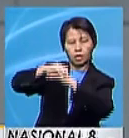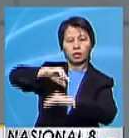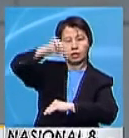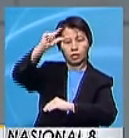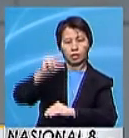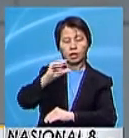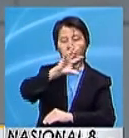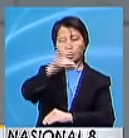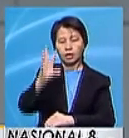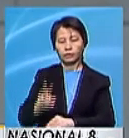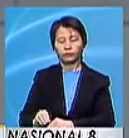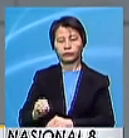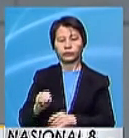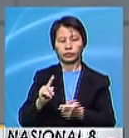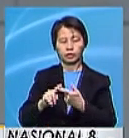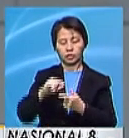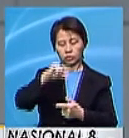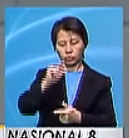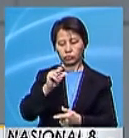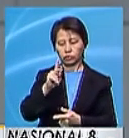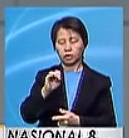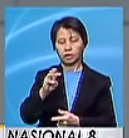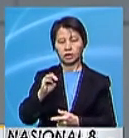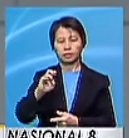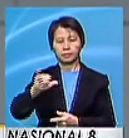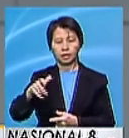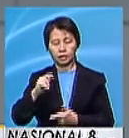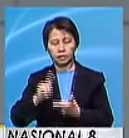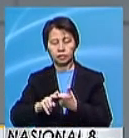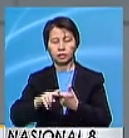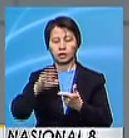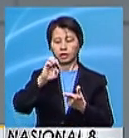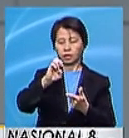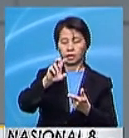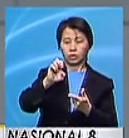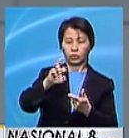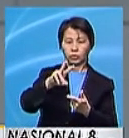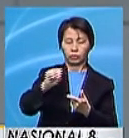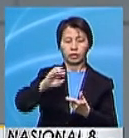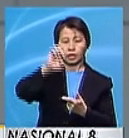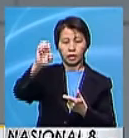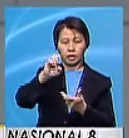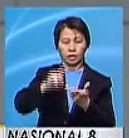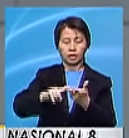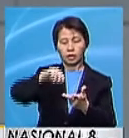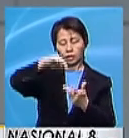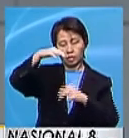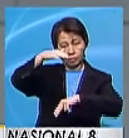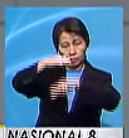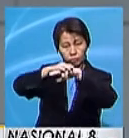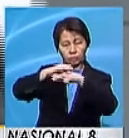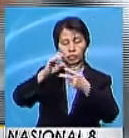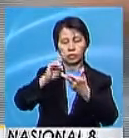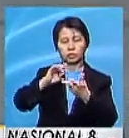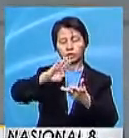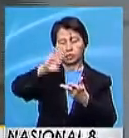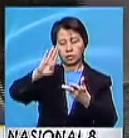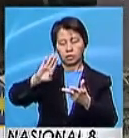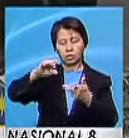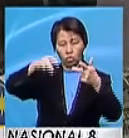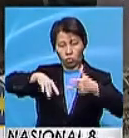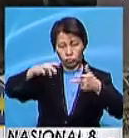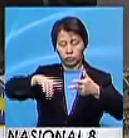benua Afrika iaitu Gunung Kilimanjaro, puncak Elbrus di benua Eropah, puncak Kosciuszko di benua